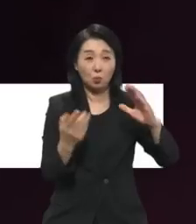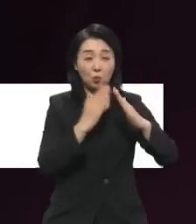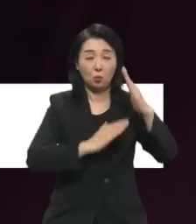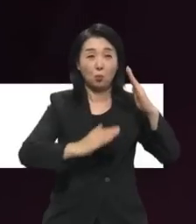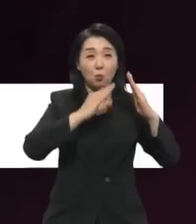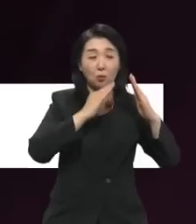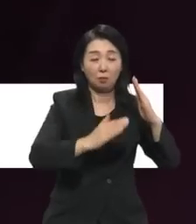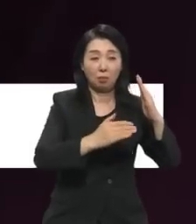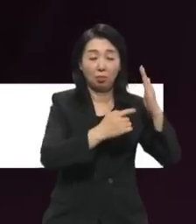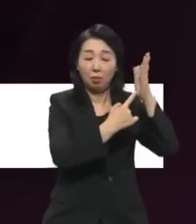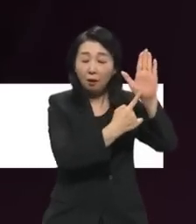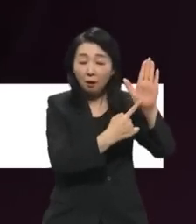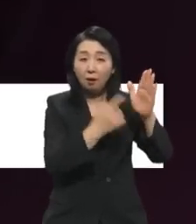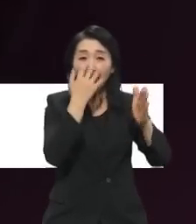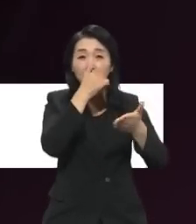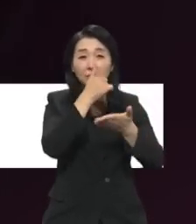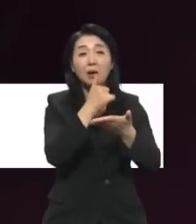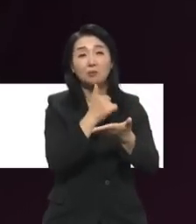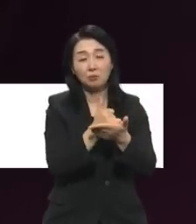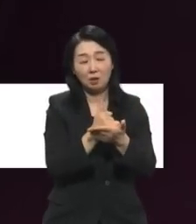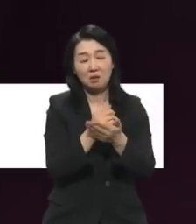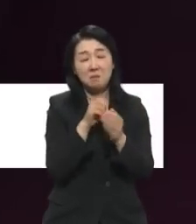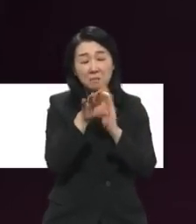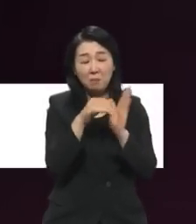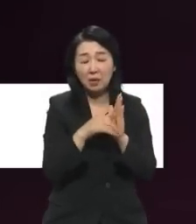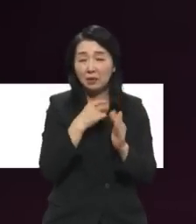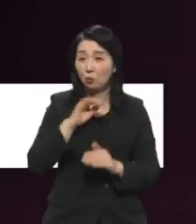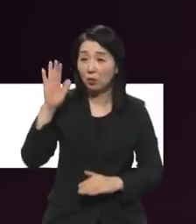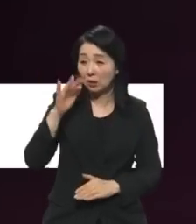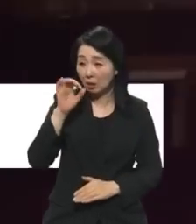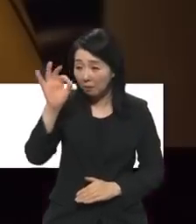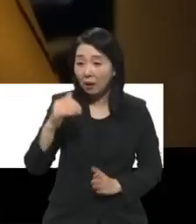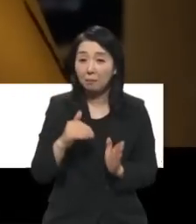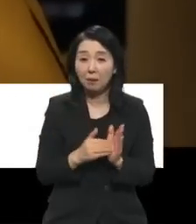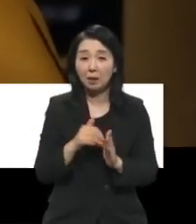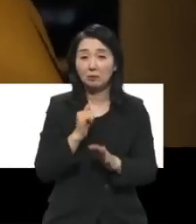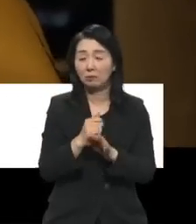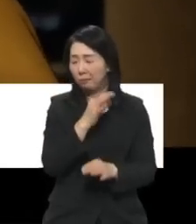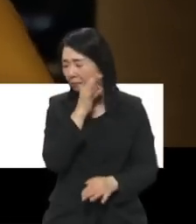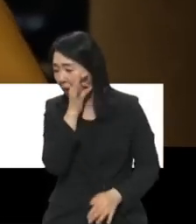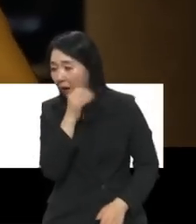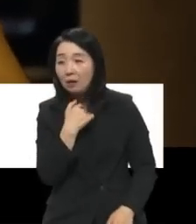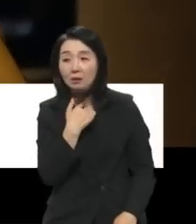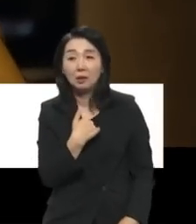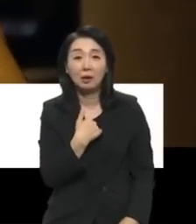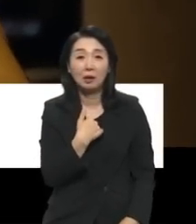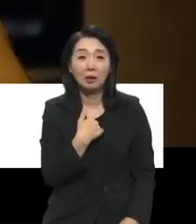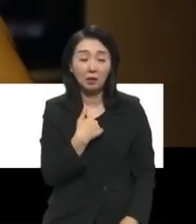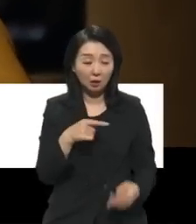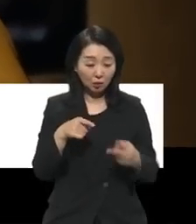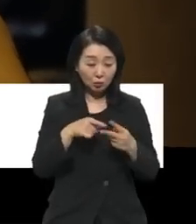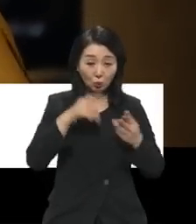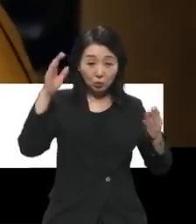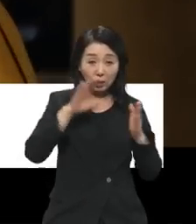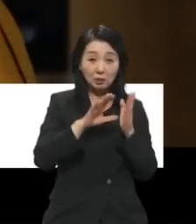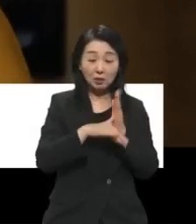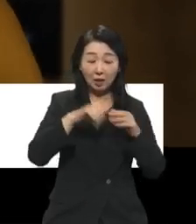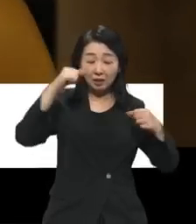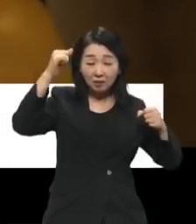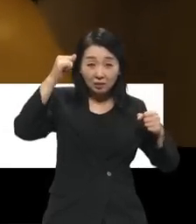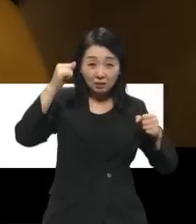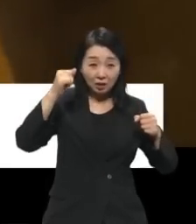급속도로 퍼지면서 저도 원하지 않게 이것을 보게 됐습니다 그래서 성적 수치감을 느꼈고 그리고 초등학생들이이 댄스가수